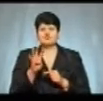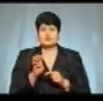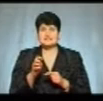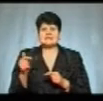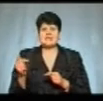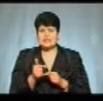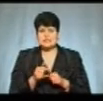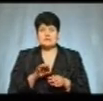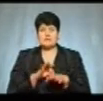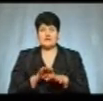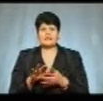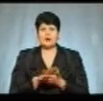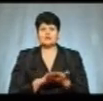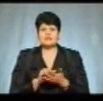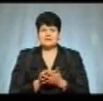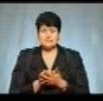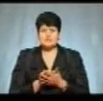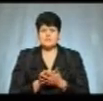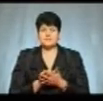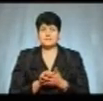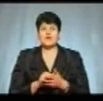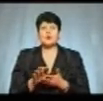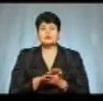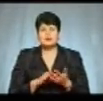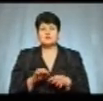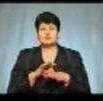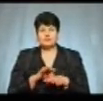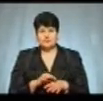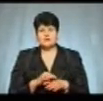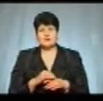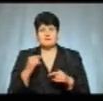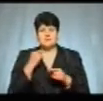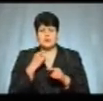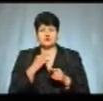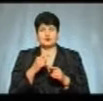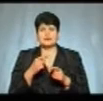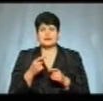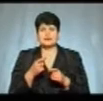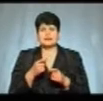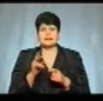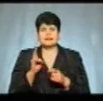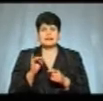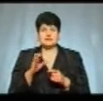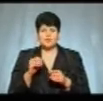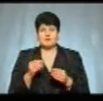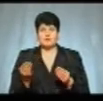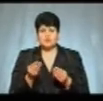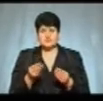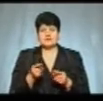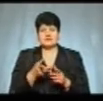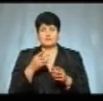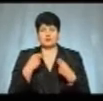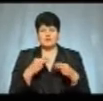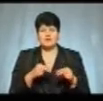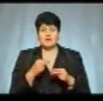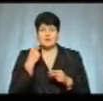за проведення утилізації, і утилізація проводилась, утворилось м'ясокісткове борошно, яке реалізовувало як покращувач ґрунту